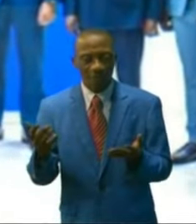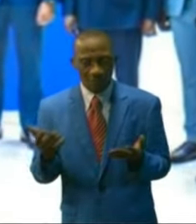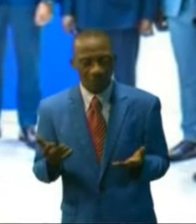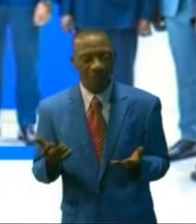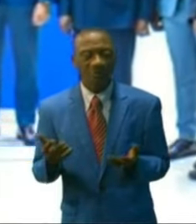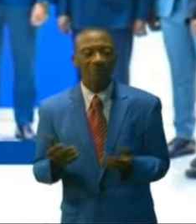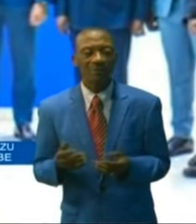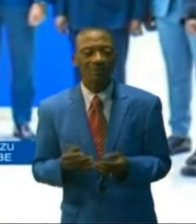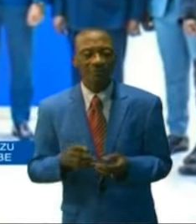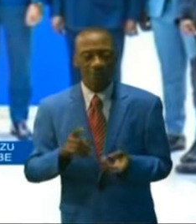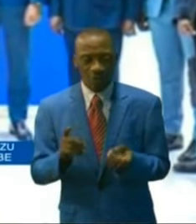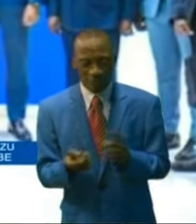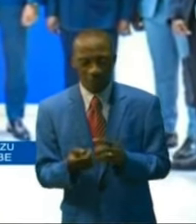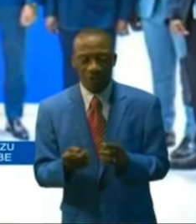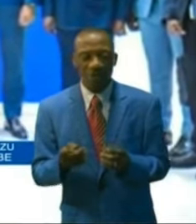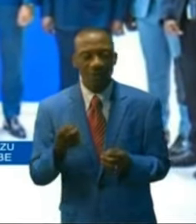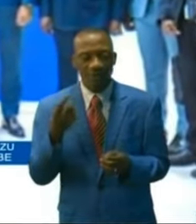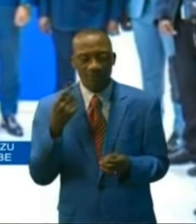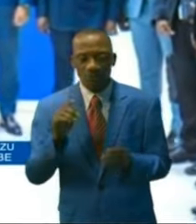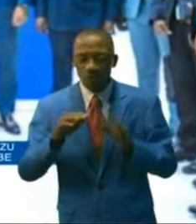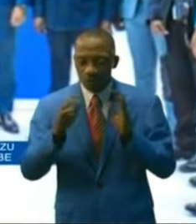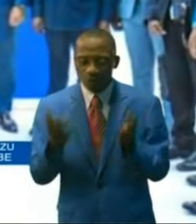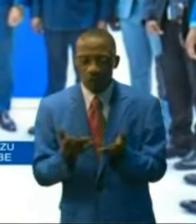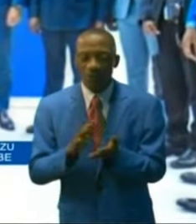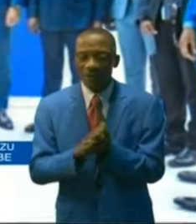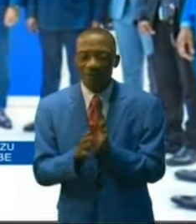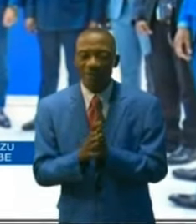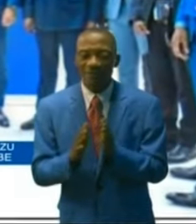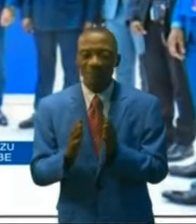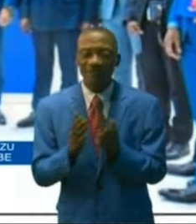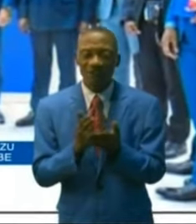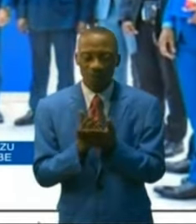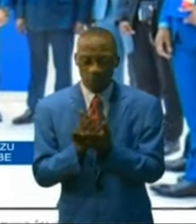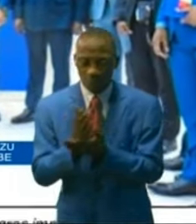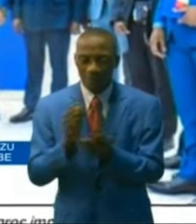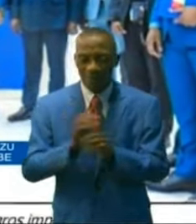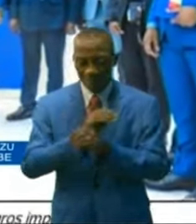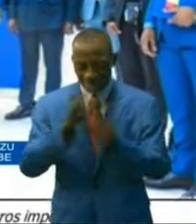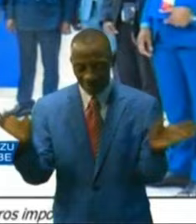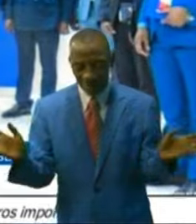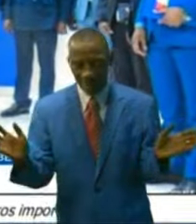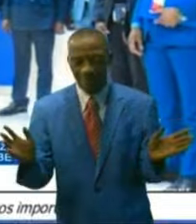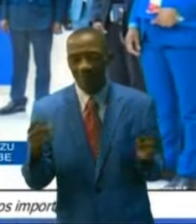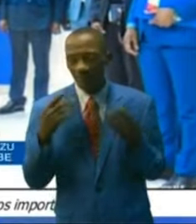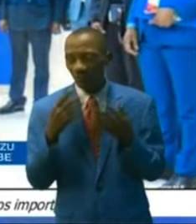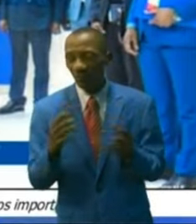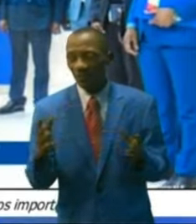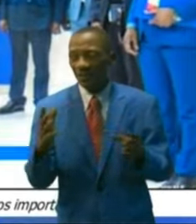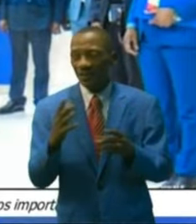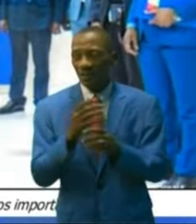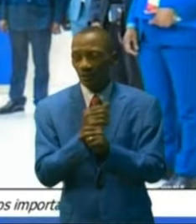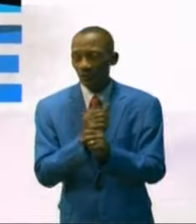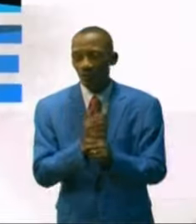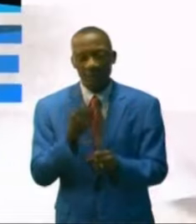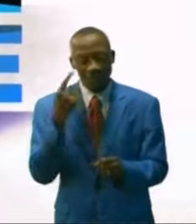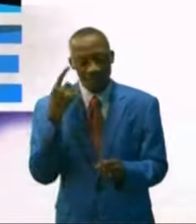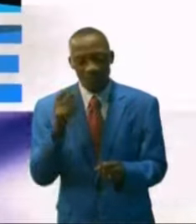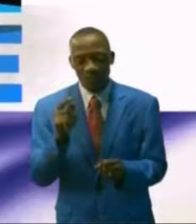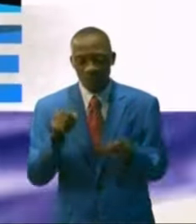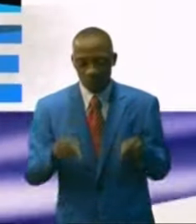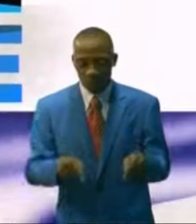patron de l'économie de leur soutien. Ils ont cependant invité le gouvernement à jouer franc jeu.